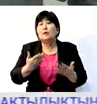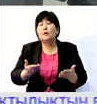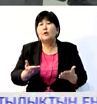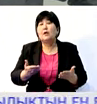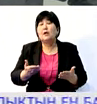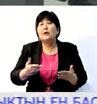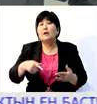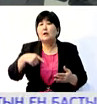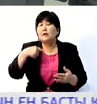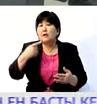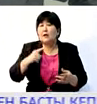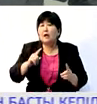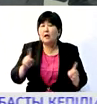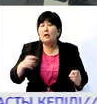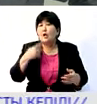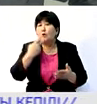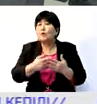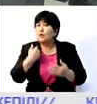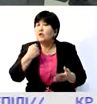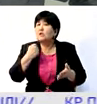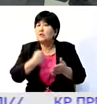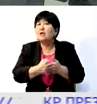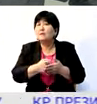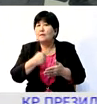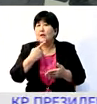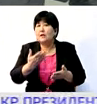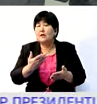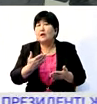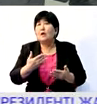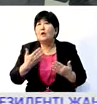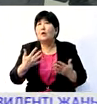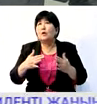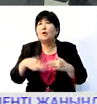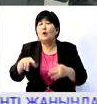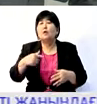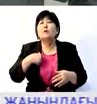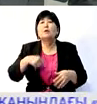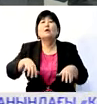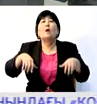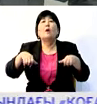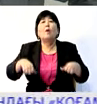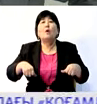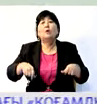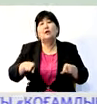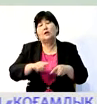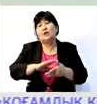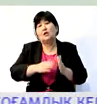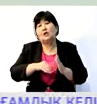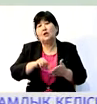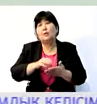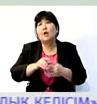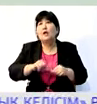айтылмайтын сөз айтады екен, көрсетемін мен оған, қолдым, ауыл менің қолымда деген сияқты сондай бір жағдайлар болыпты.